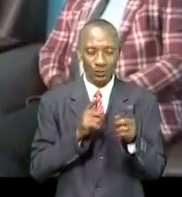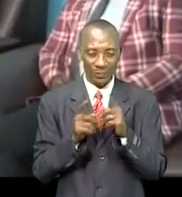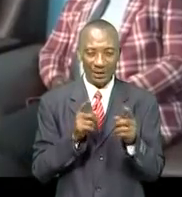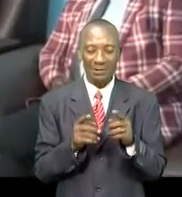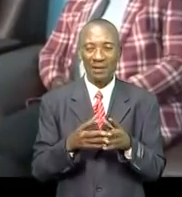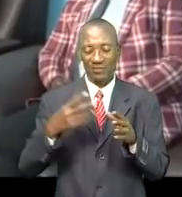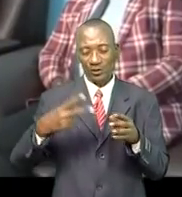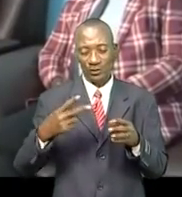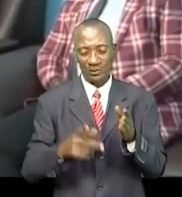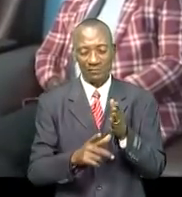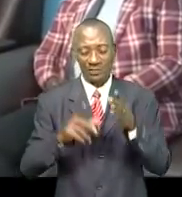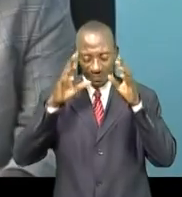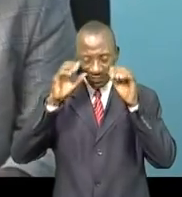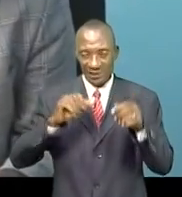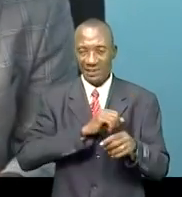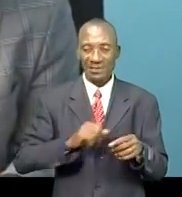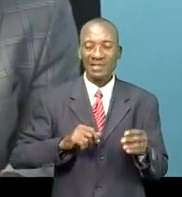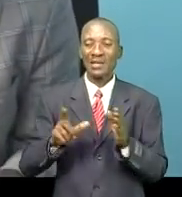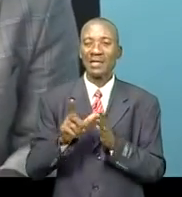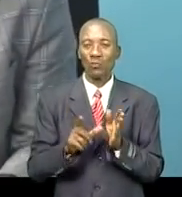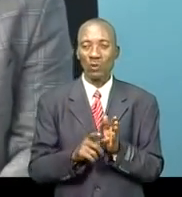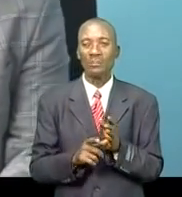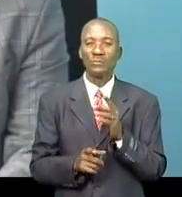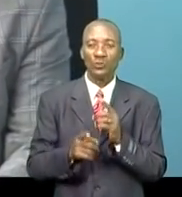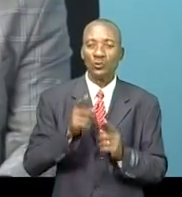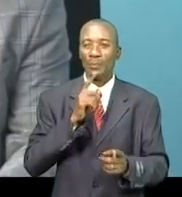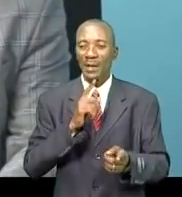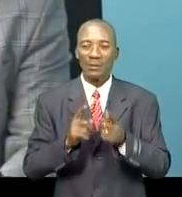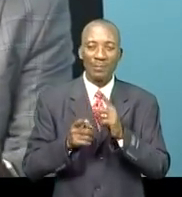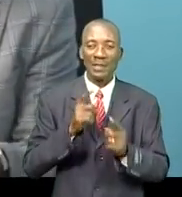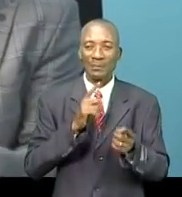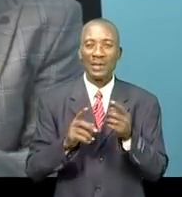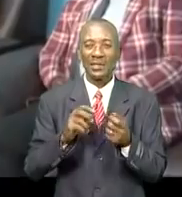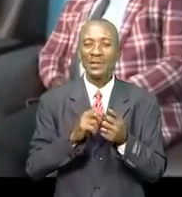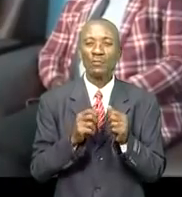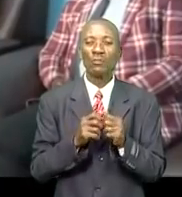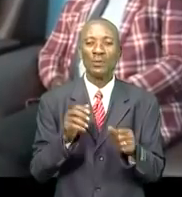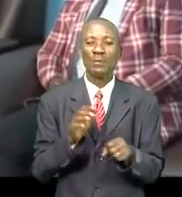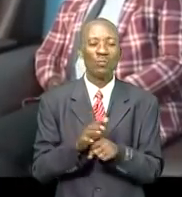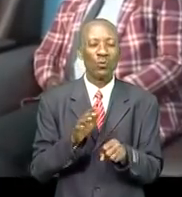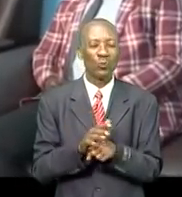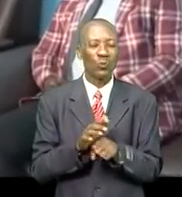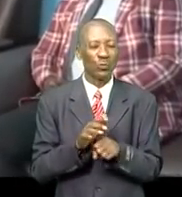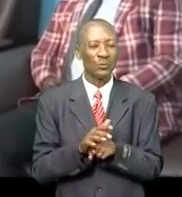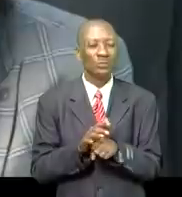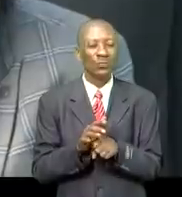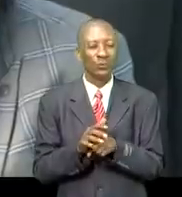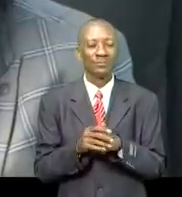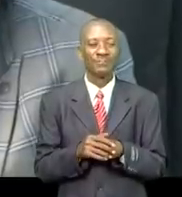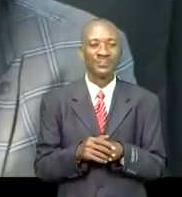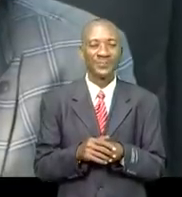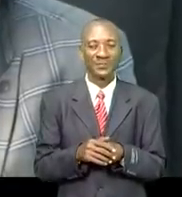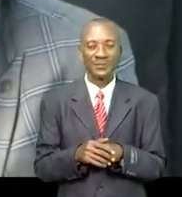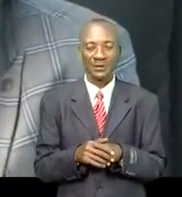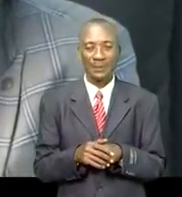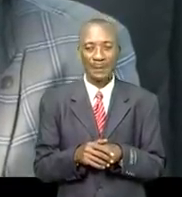le deuxième vice-président du Sénat, le pasteur Sangou Maté Mongondé. Ces notables du grand Équateur ont également prodigué des sages